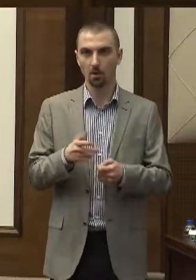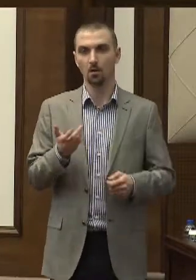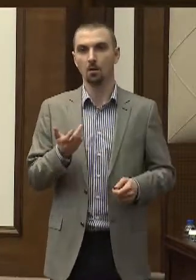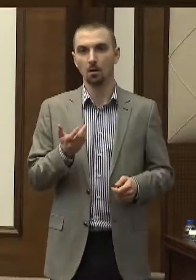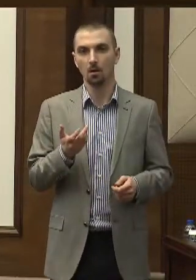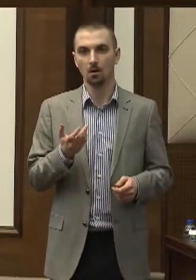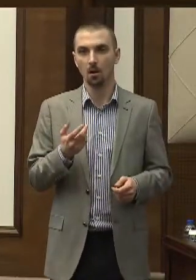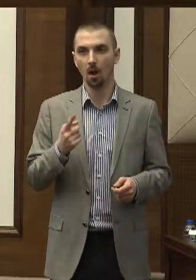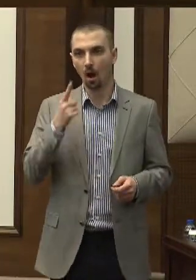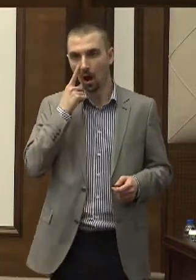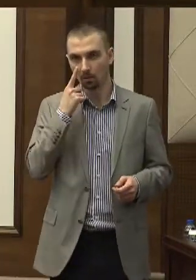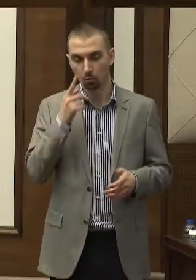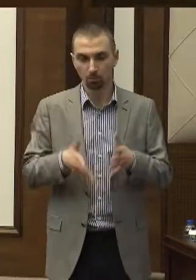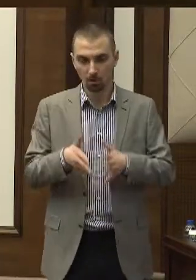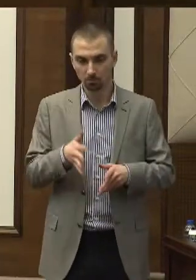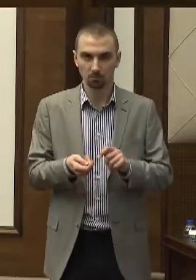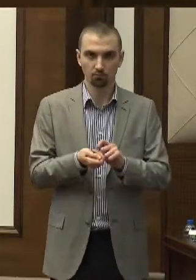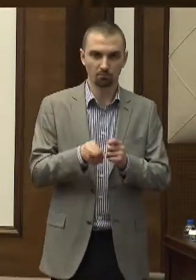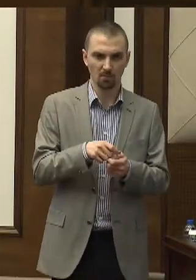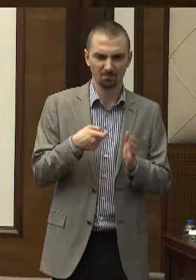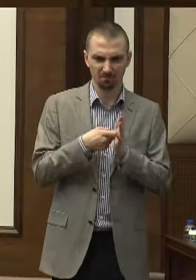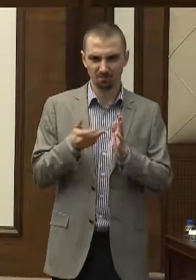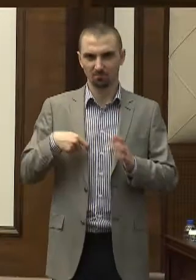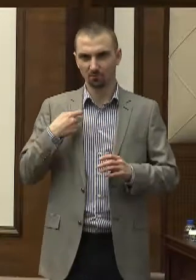Caddesi'ni, Maşuk Sokak yapıyorsun. Develi,